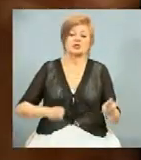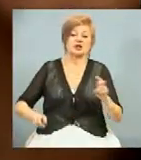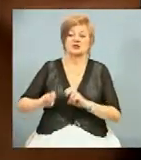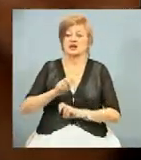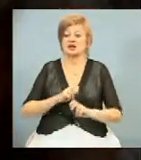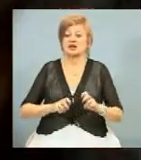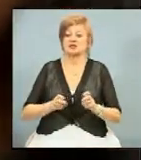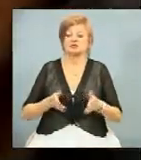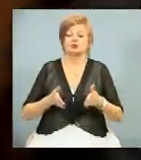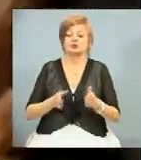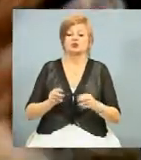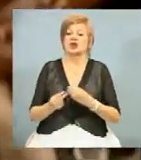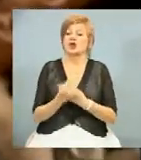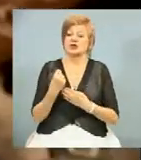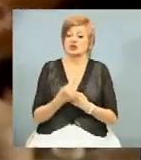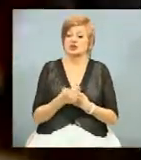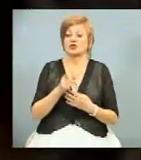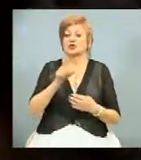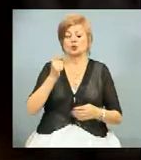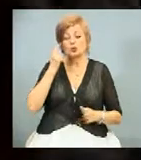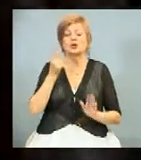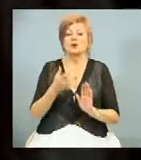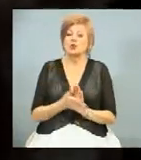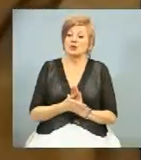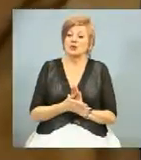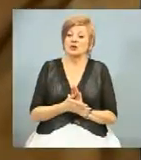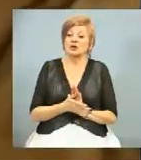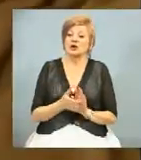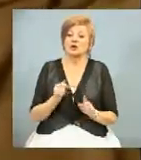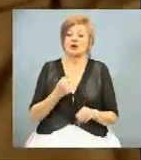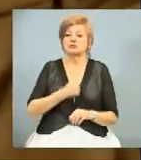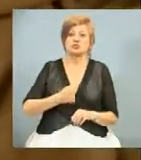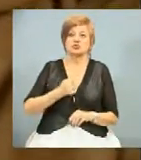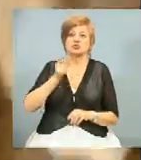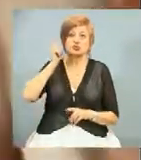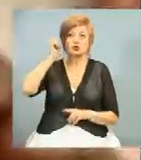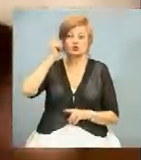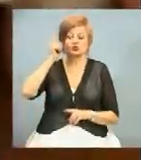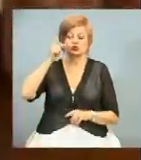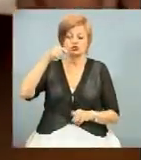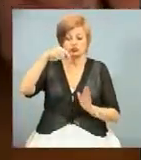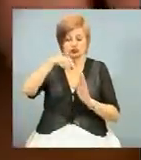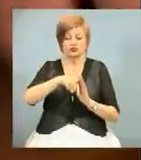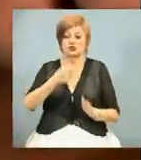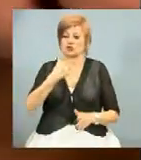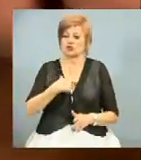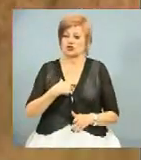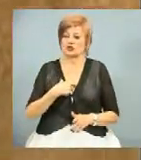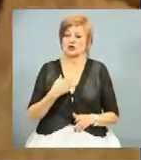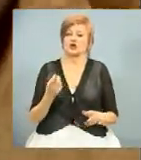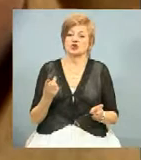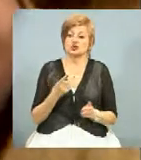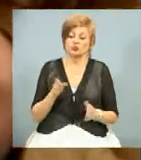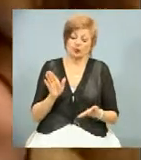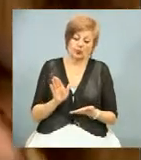шляхи лікування. На ті часи людство розуміло хворобу як якогось злого духа, що вселяється в організм людини. І щоб одужати, варто було